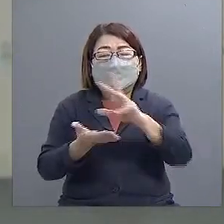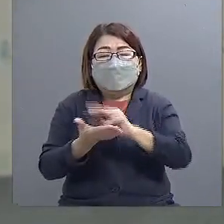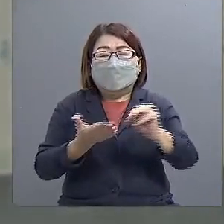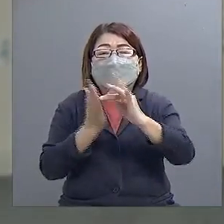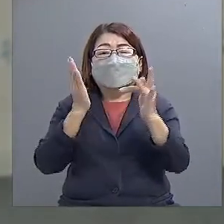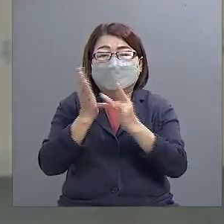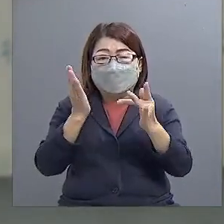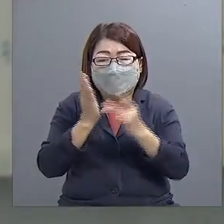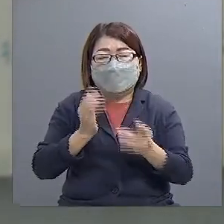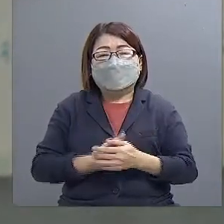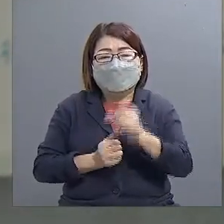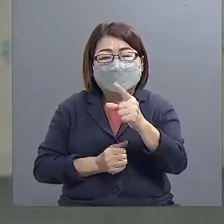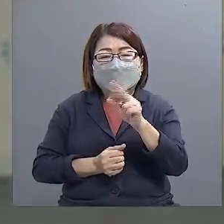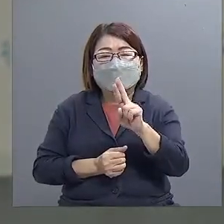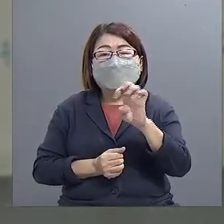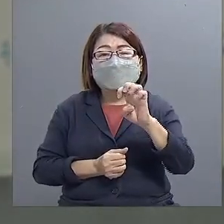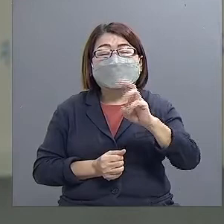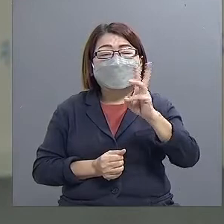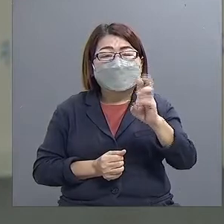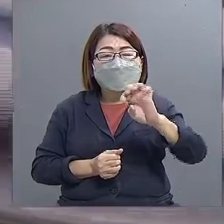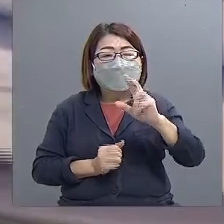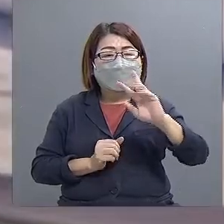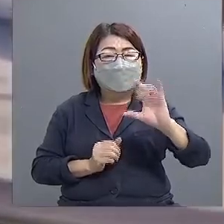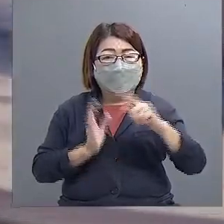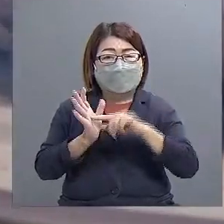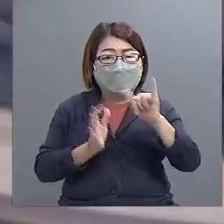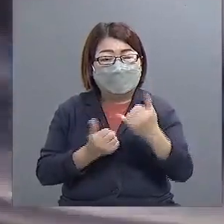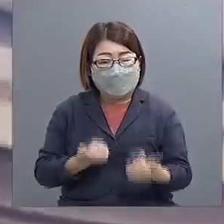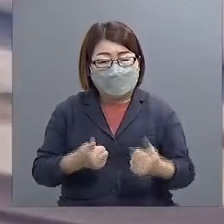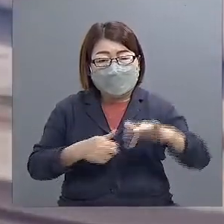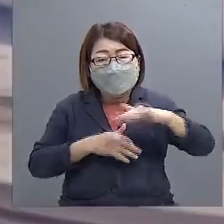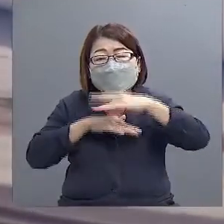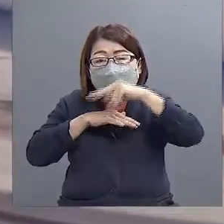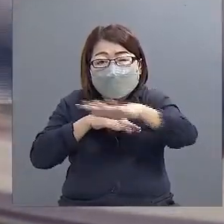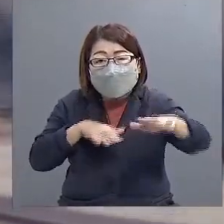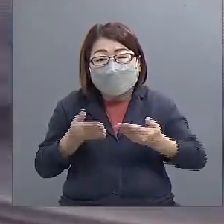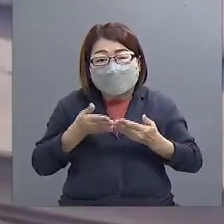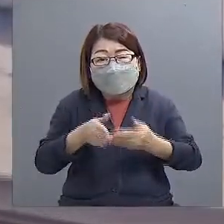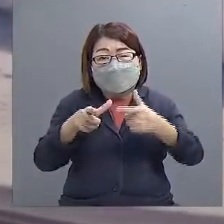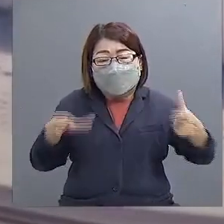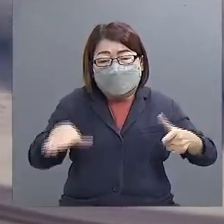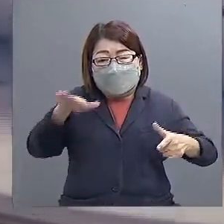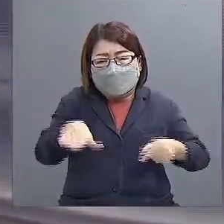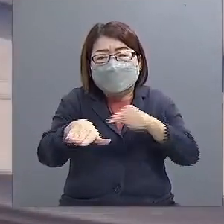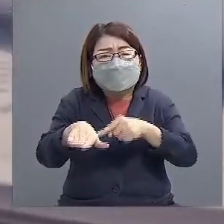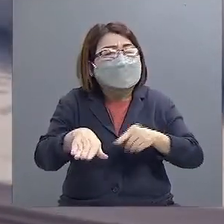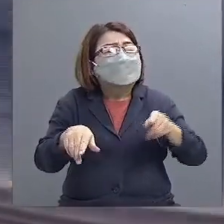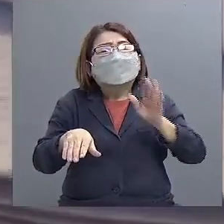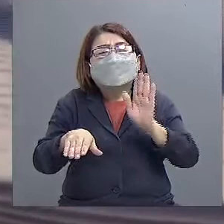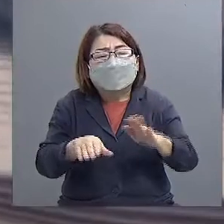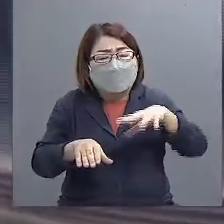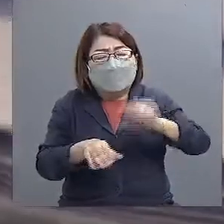บอกว่าบริเวณท่าเรือที่ใช้เทียบเรือเฟอร์รี่นั้นเป็นพื้นที่ขอบเขตเมืองเก่าสงขลาค่ะตามคำสั่งคณะรัฐม